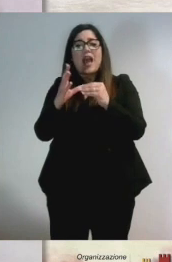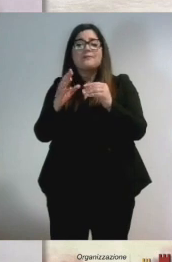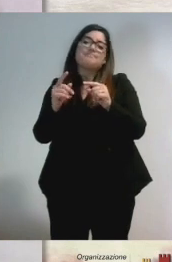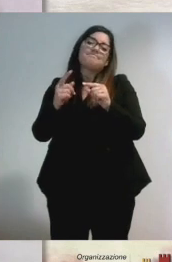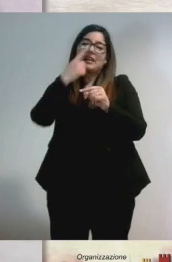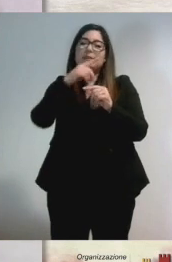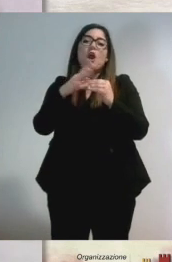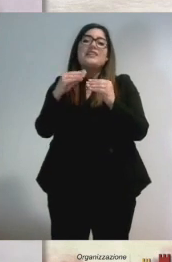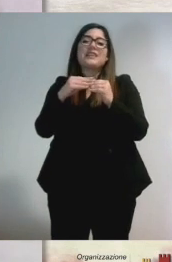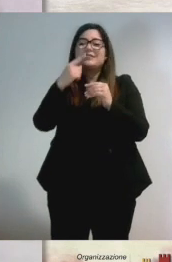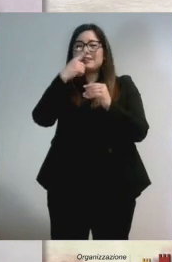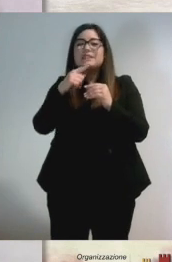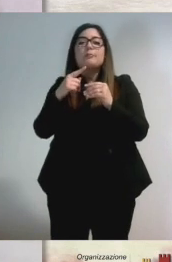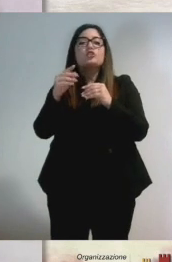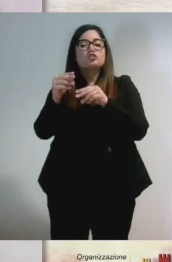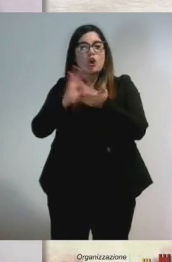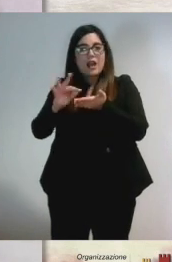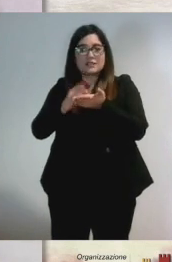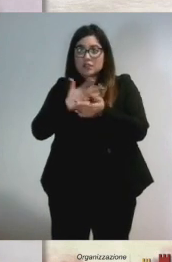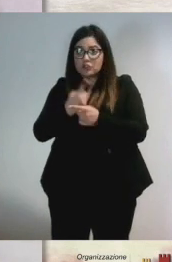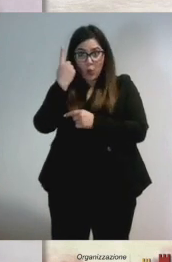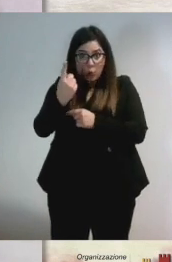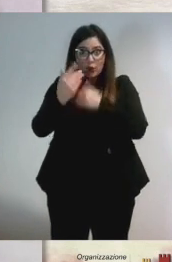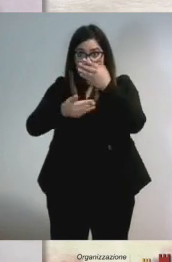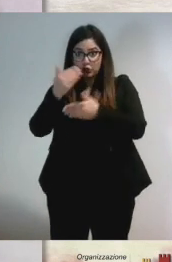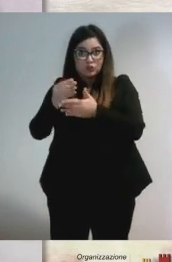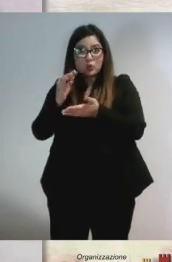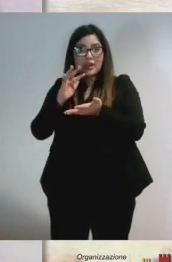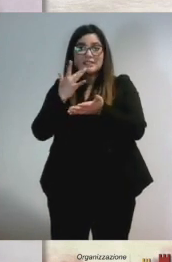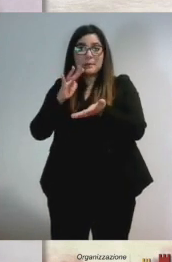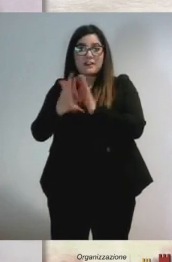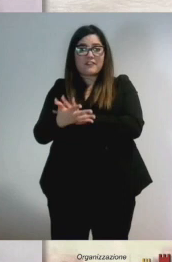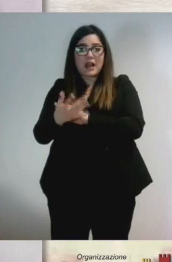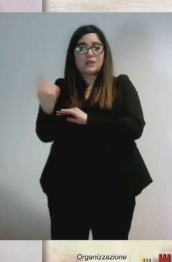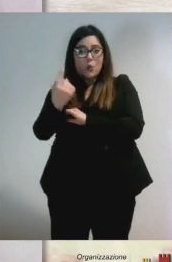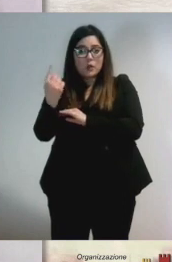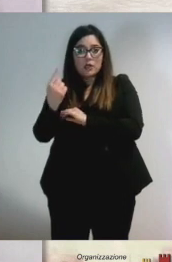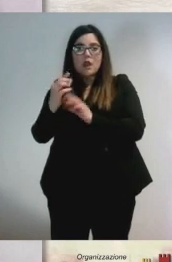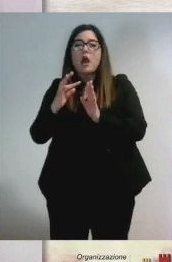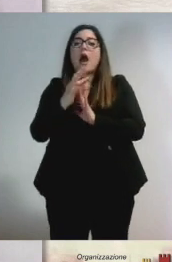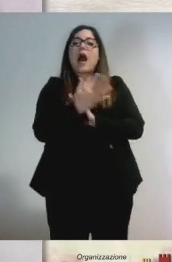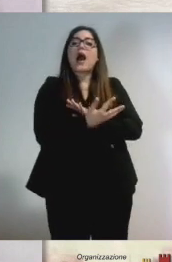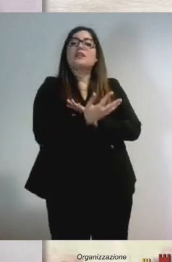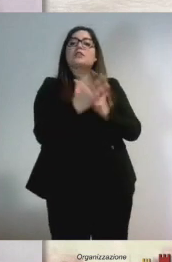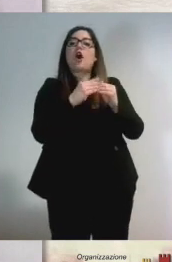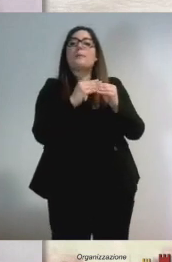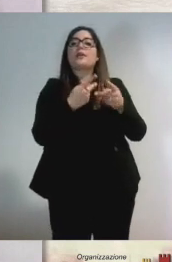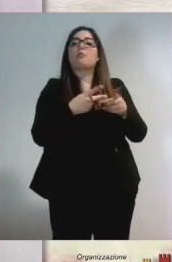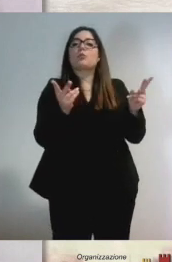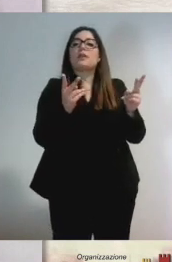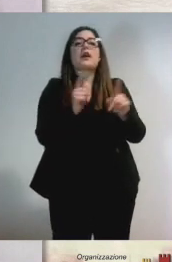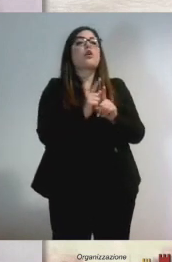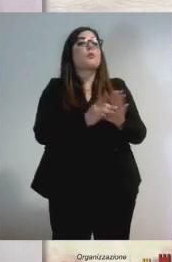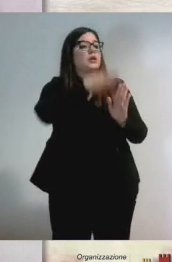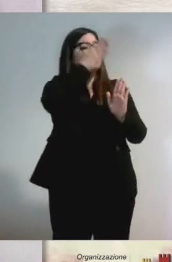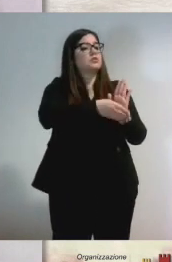c'è una procedura semplificata unica e per tutte le altre opere pubbliche le semplificazioni sono a slot E